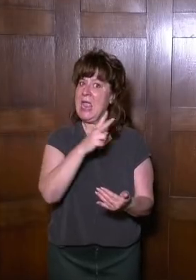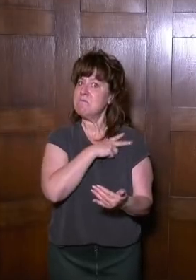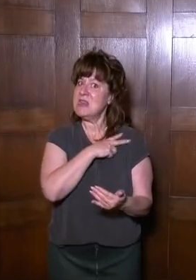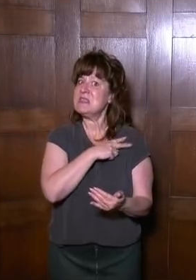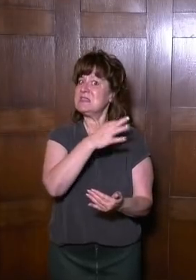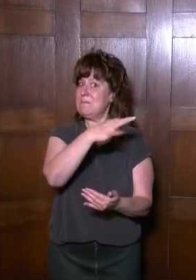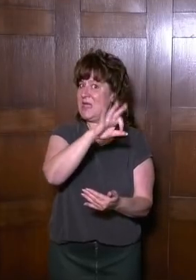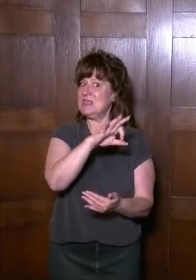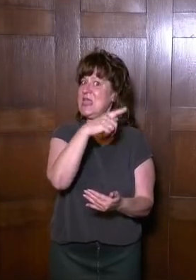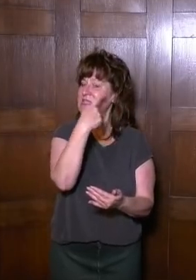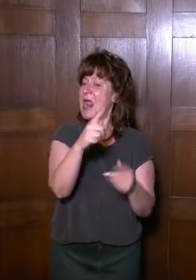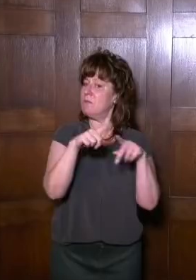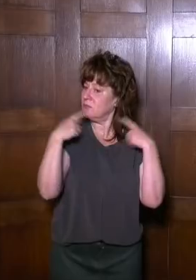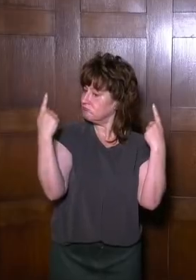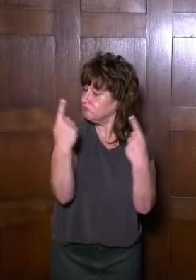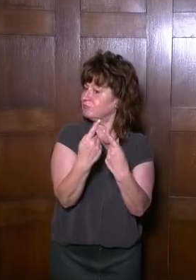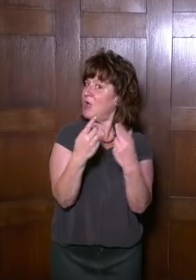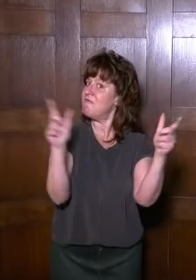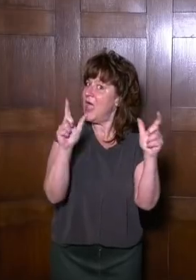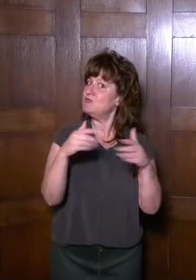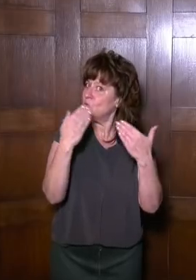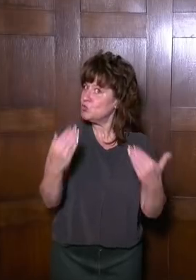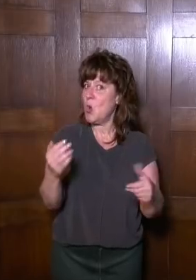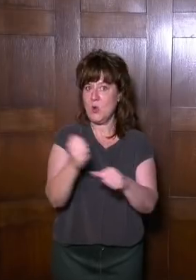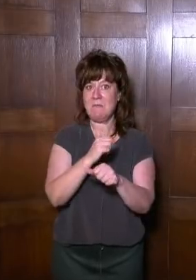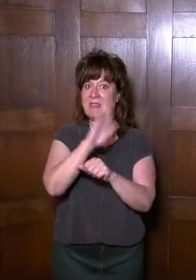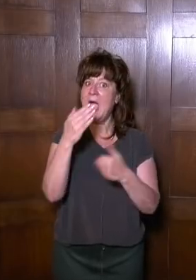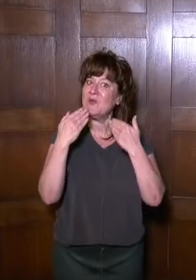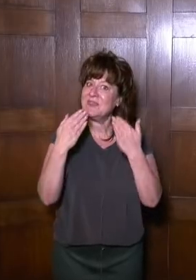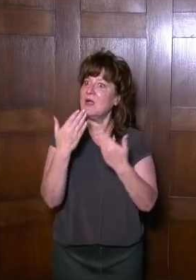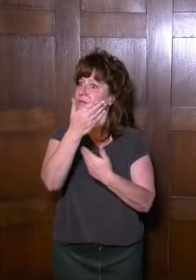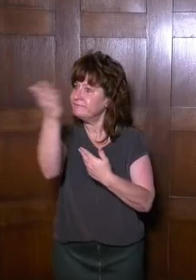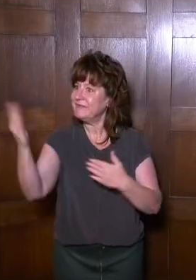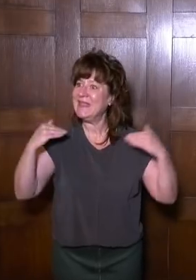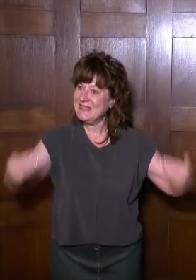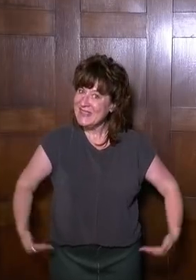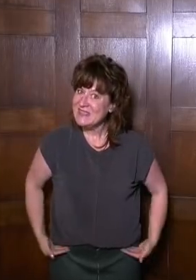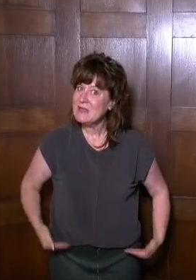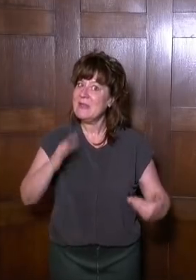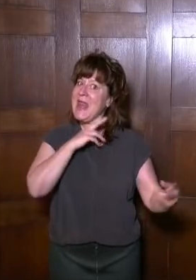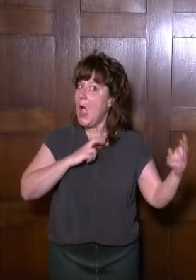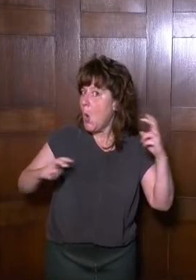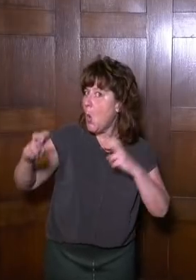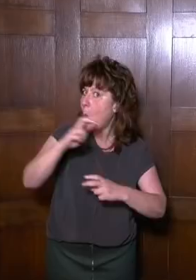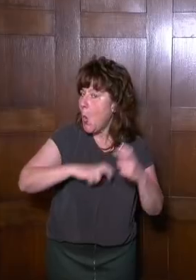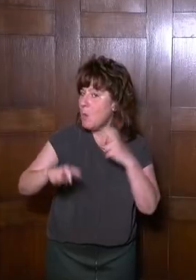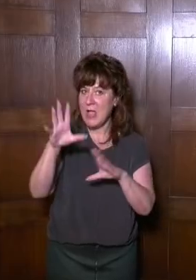diese Runde hier auch so einzuberufen und danke auch für die Disziplin und für den Umgang miteinander. Ich glaube, das muss man an der